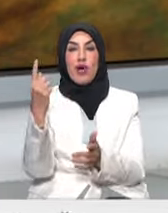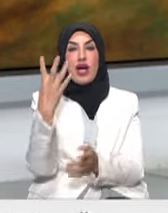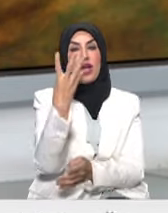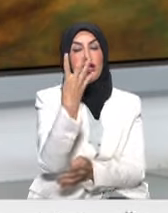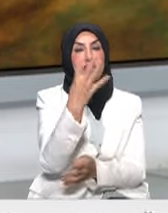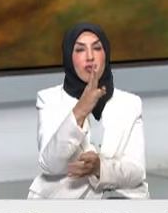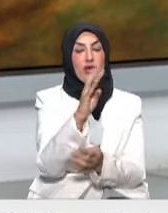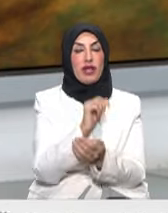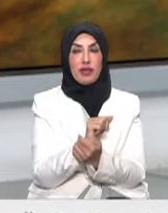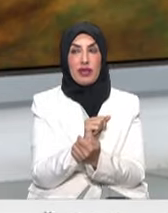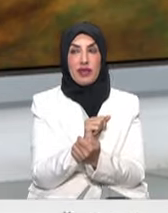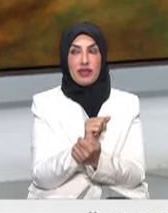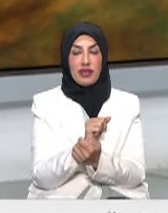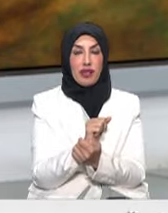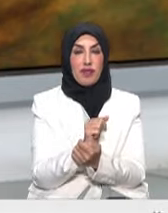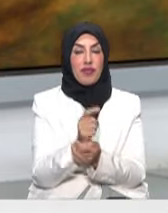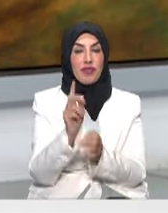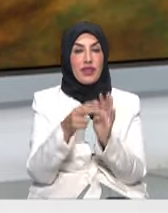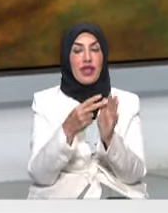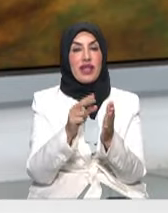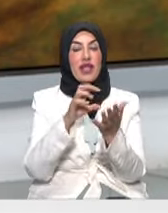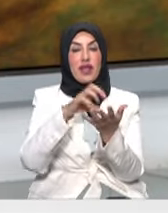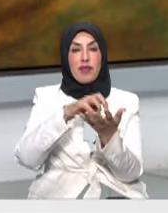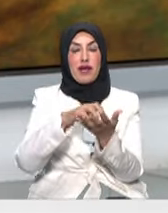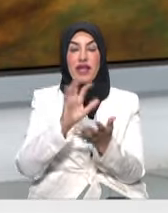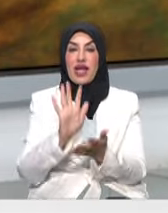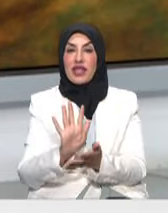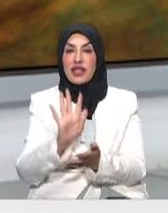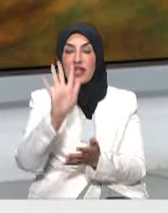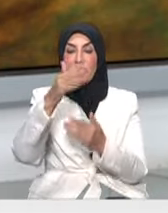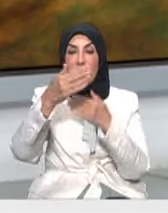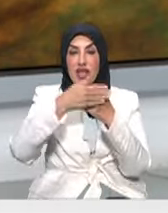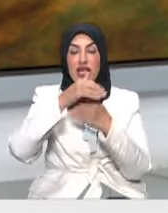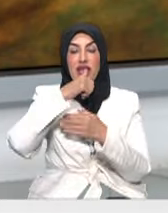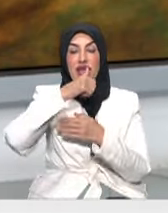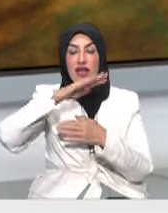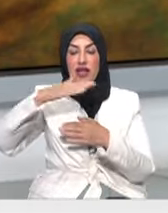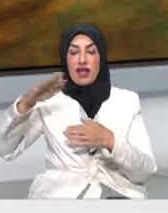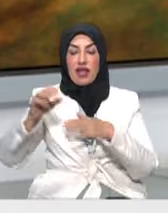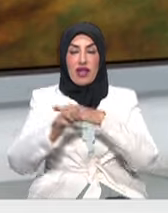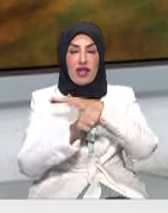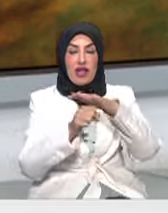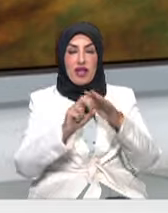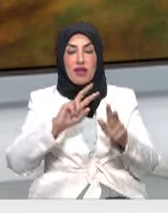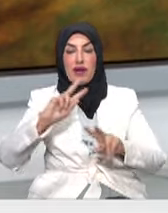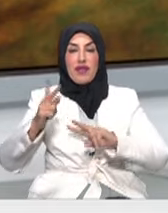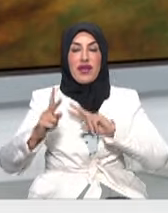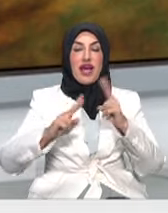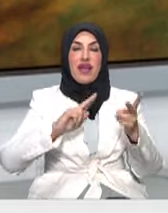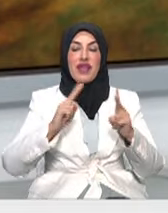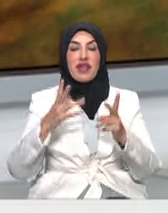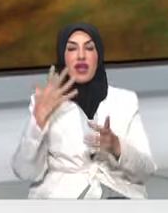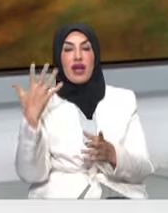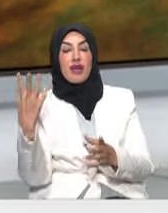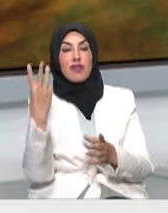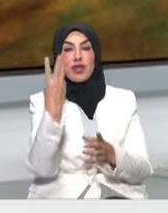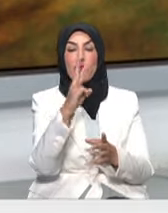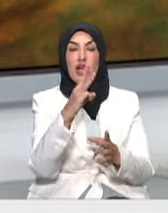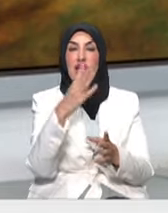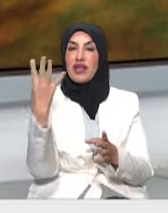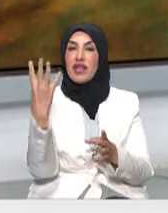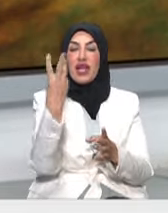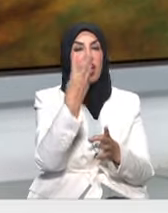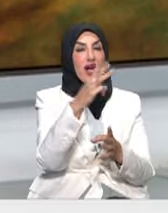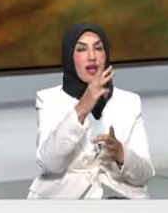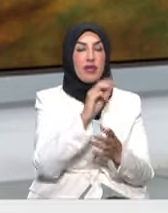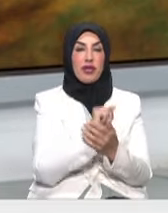درجة مئوية، مناطق الشمالية أو المناطق الساحلية والجزر الكويتية متفاوتة ما بين 35 إلى 44